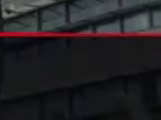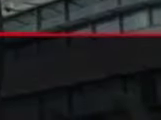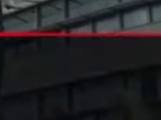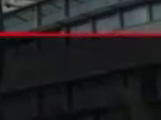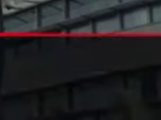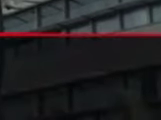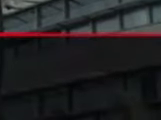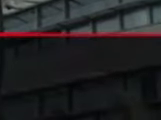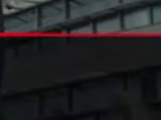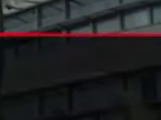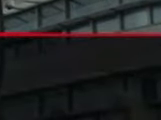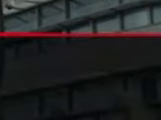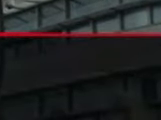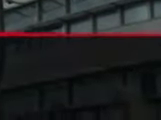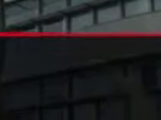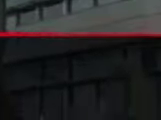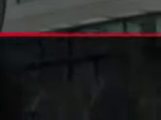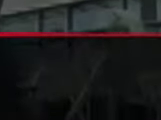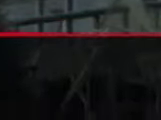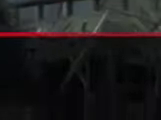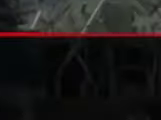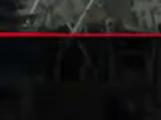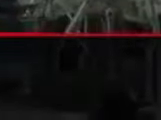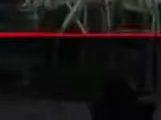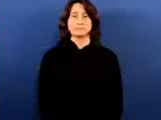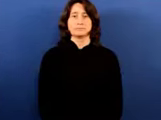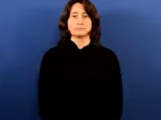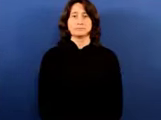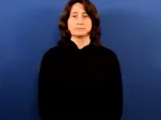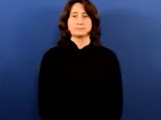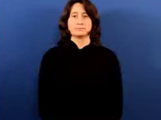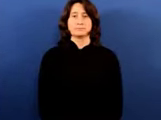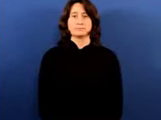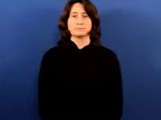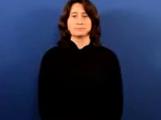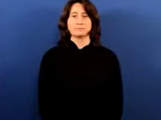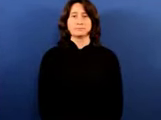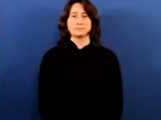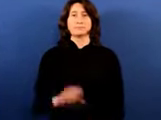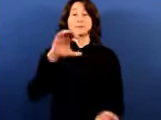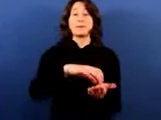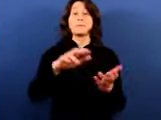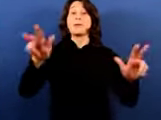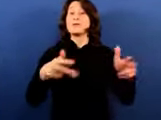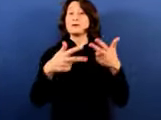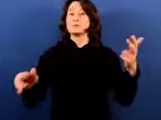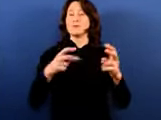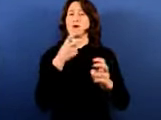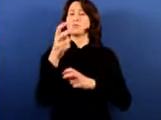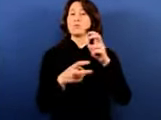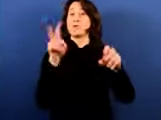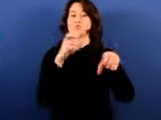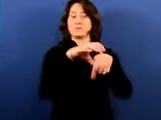Miren Josune Aristondo Kulturaforo diputatuarekin eta Jon Ortuzar Euskaldunako zuzendariarekin batera, Euskalduna Jauregiko